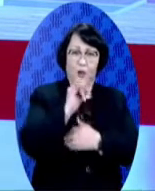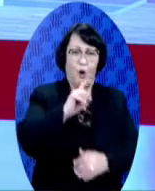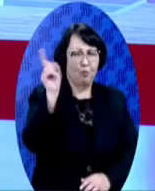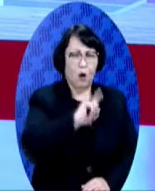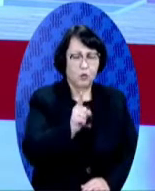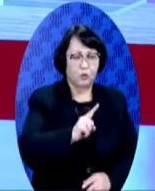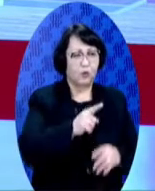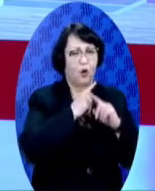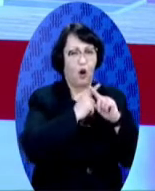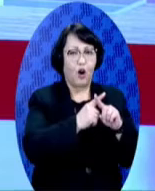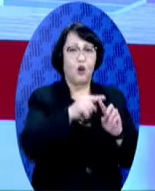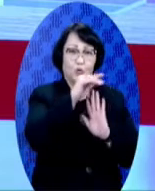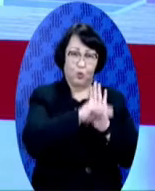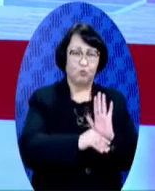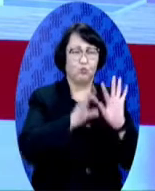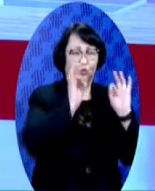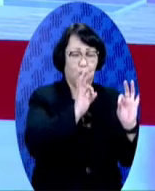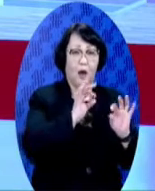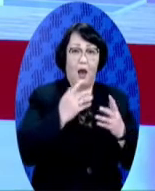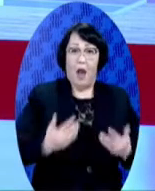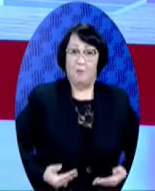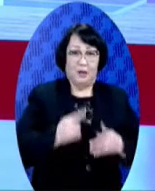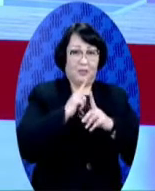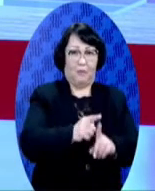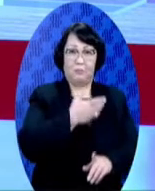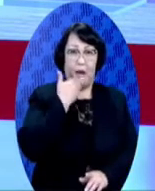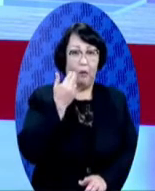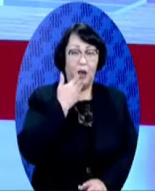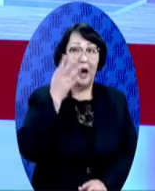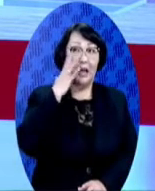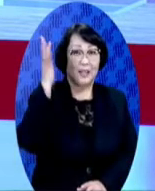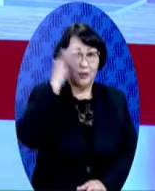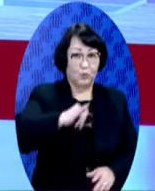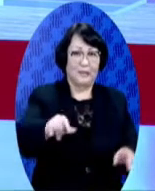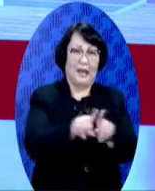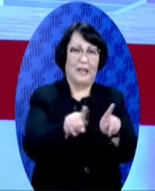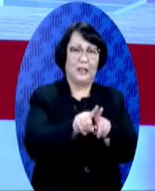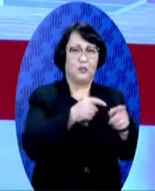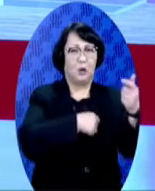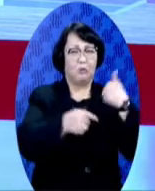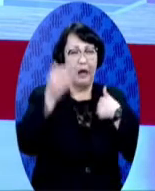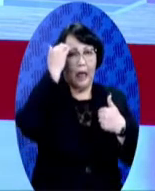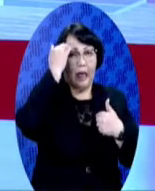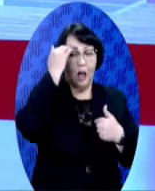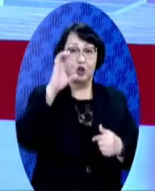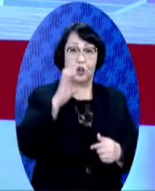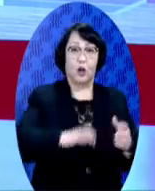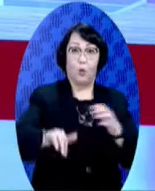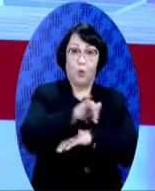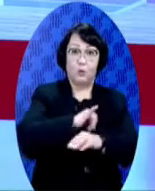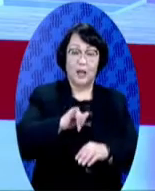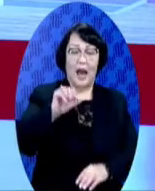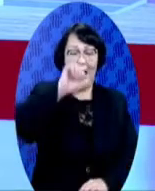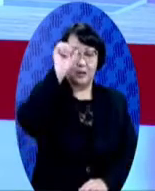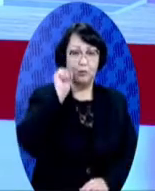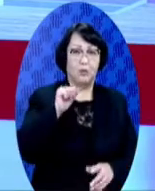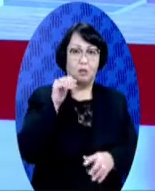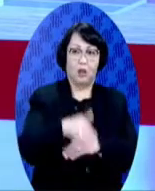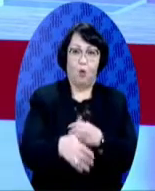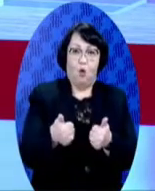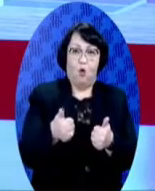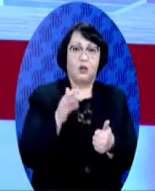төдийлөн хэрэгжихгүй байна. Энэ асуудал бусад улс орнуудч мөн тулгамдсан асуудал улс орж ирсэн. Тэгвэл Солонгос улс энэ асуудлыг хэрхэн шийдэж байгаа талаар манай сурвалжлагч